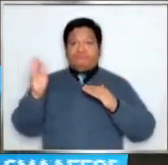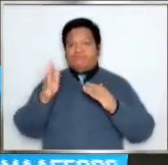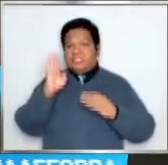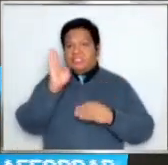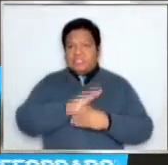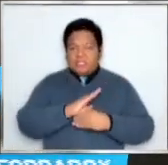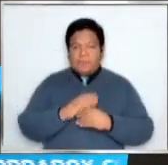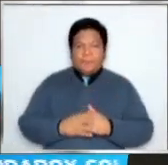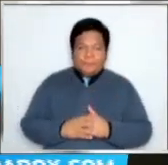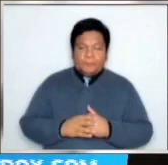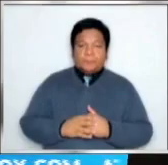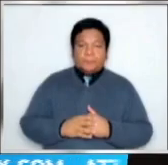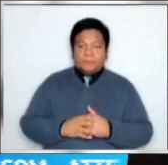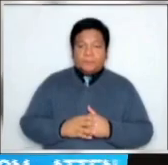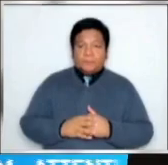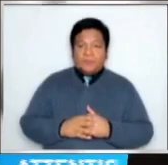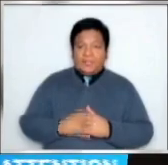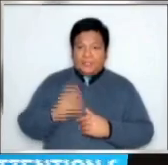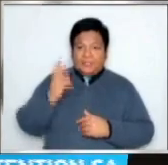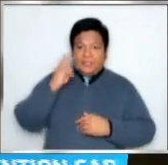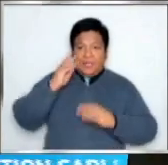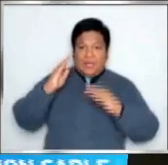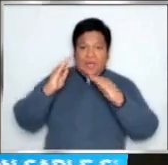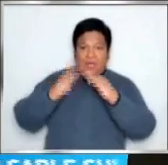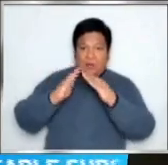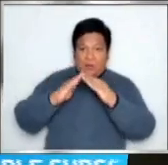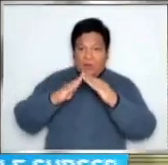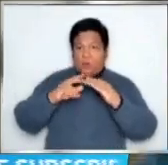Ang loob ng bahay, pinasok na rin ang tubig.